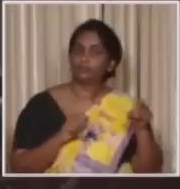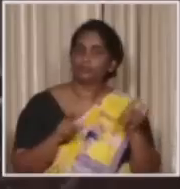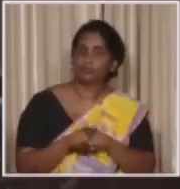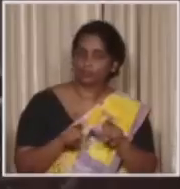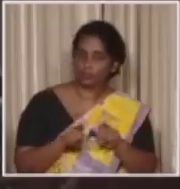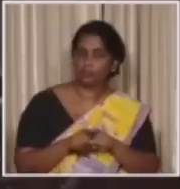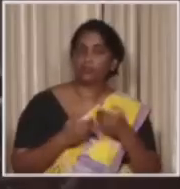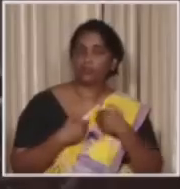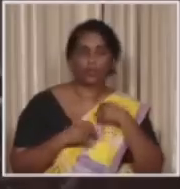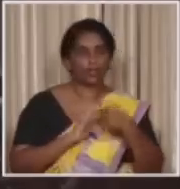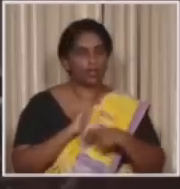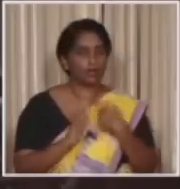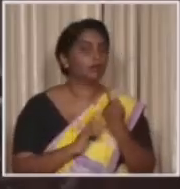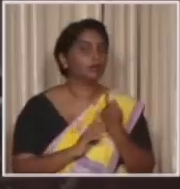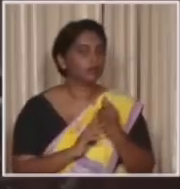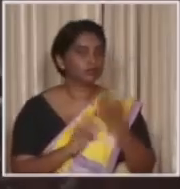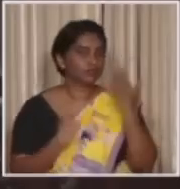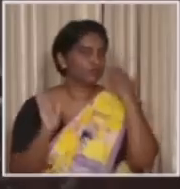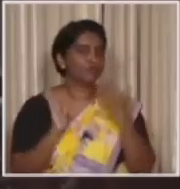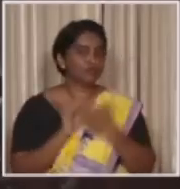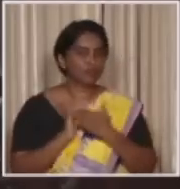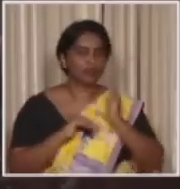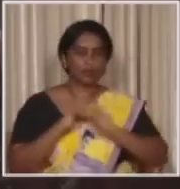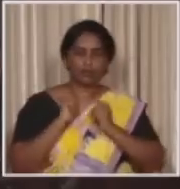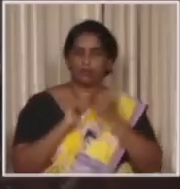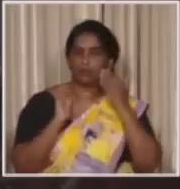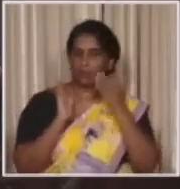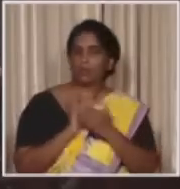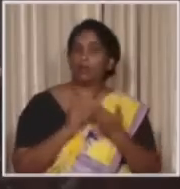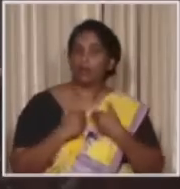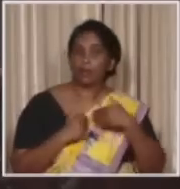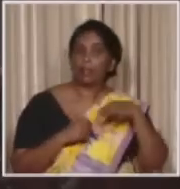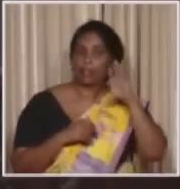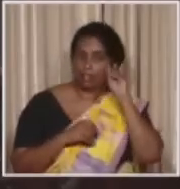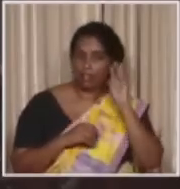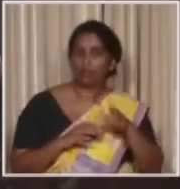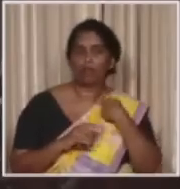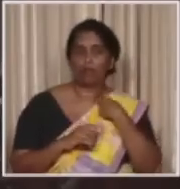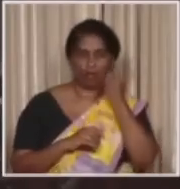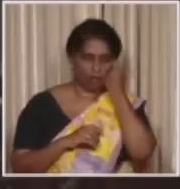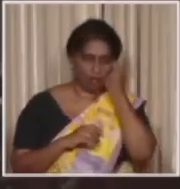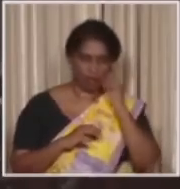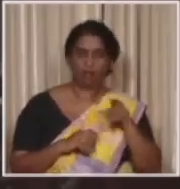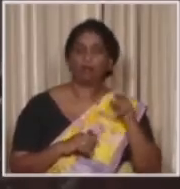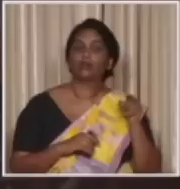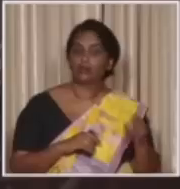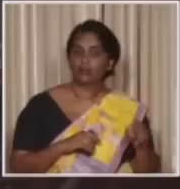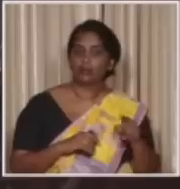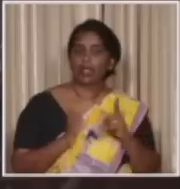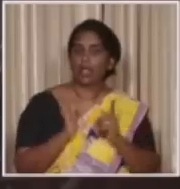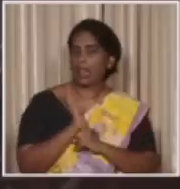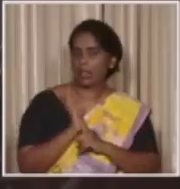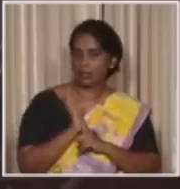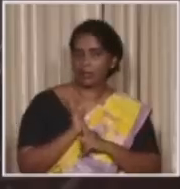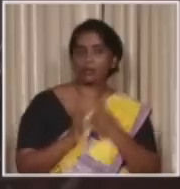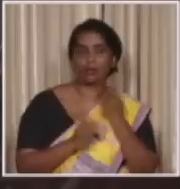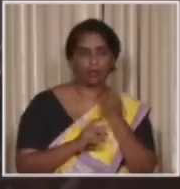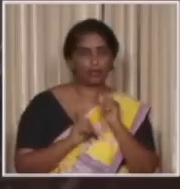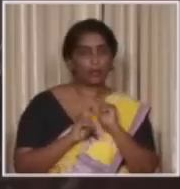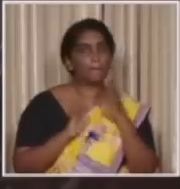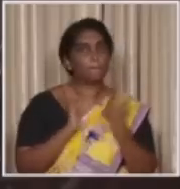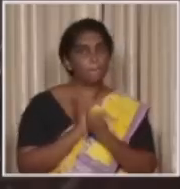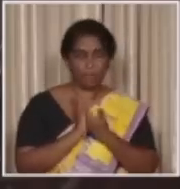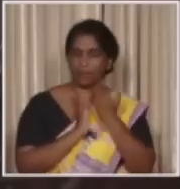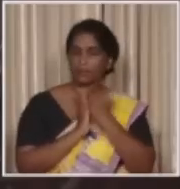වගේම අපේ රටේ ආර්ථිකයේ සම්බන්ධ මේ කාරණේදී අපි තේරුම් ගන්න ඕන අදහසක් තියෙනවා. මේ ලිබරල් ආර්ථික